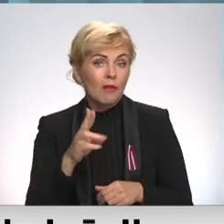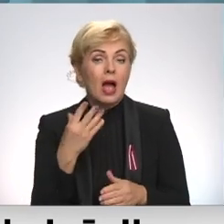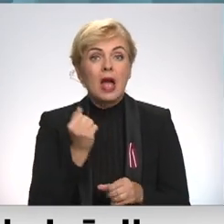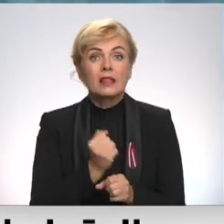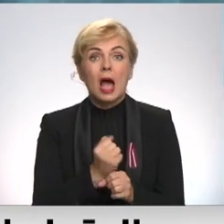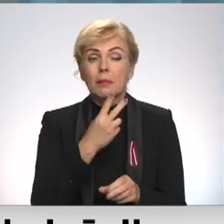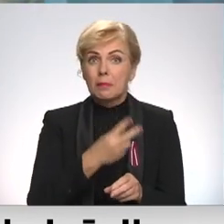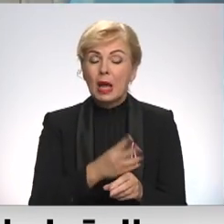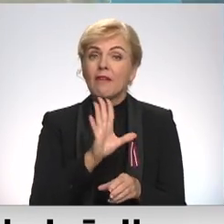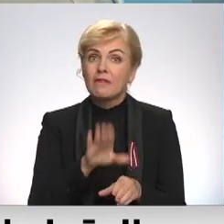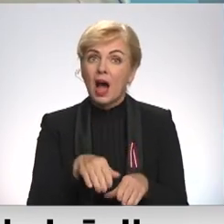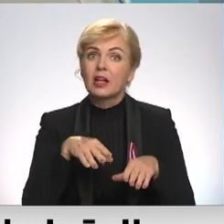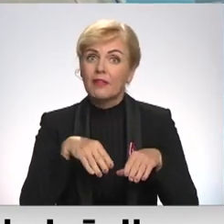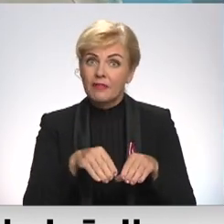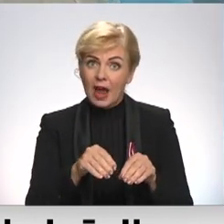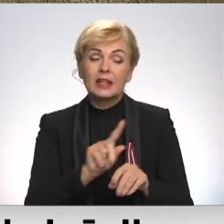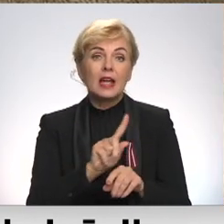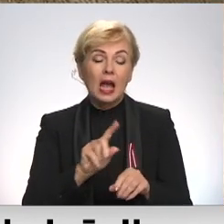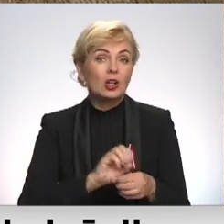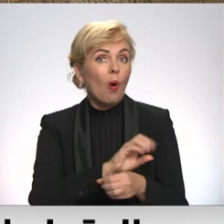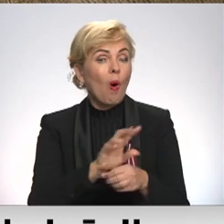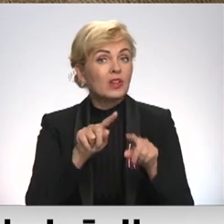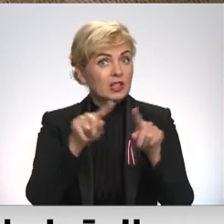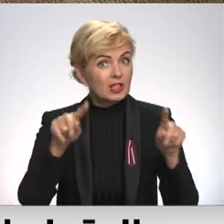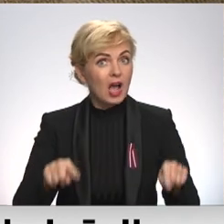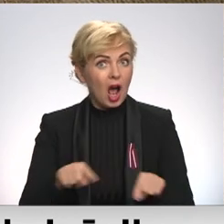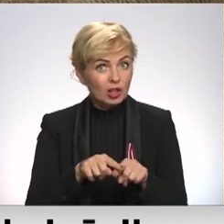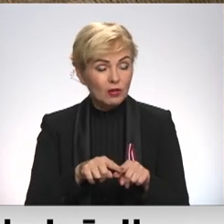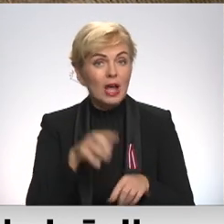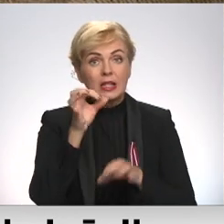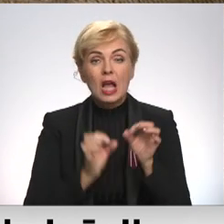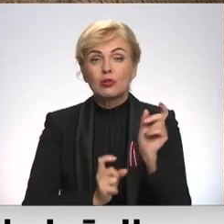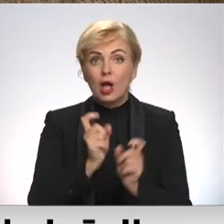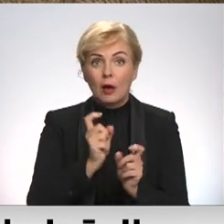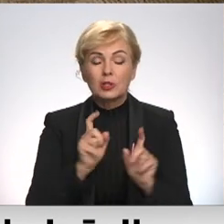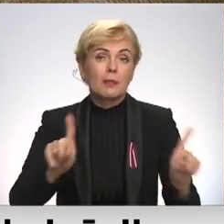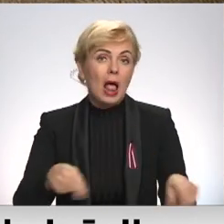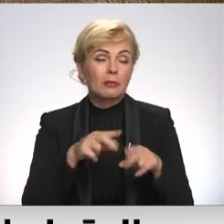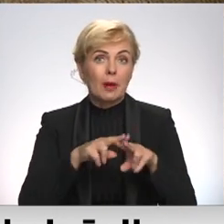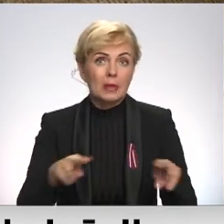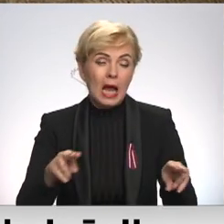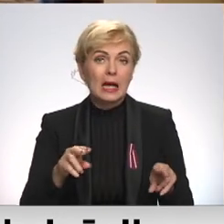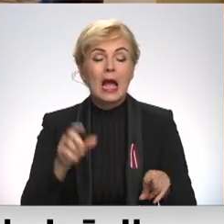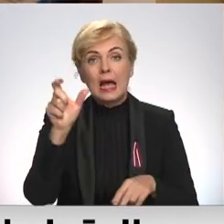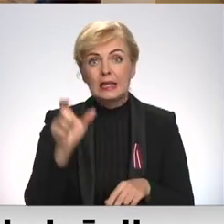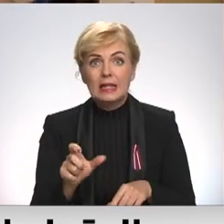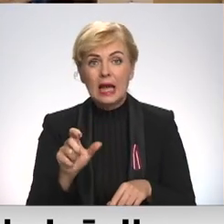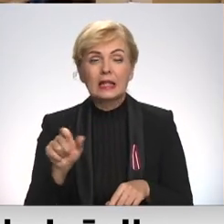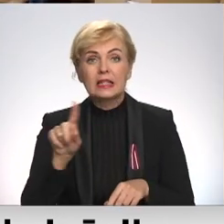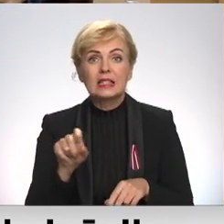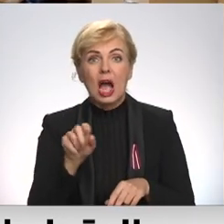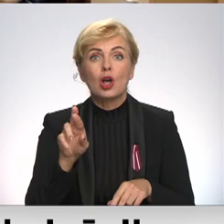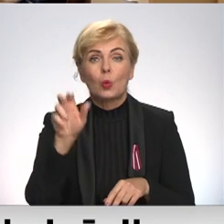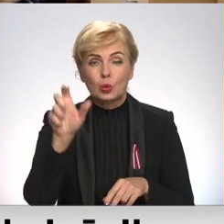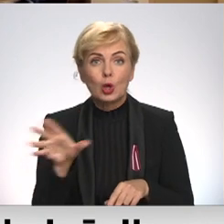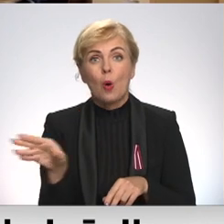veikt tikai tad, ja viņiem ir Covid sertifikāts. Šo prasību tiesā apstrīdēja labklājības ministrijas ierēdne Sandra Rucka kopā ar savu vīru,